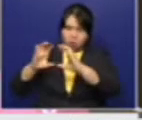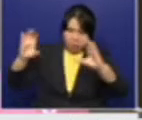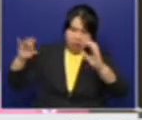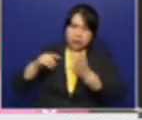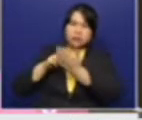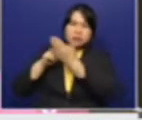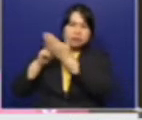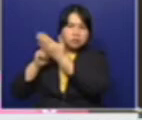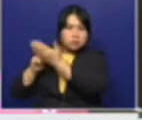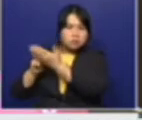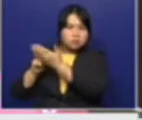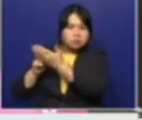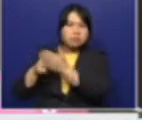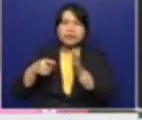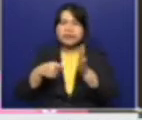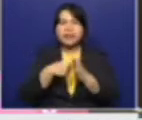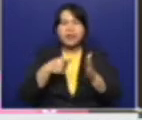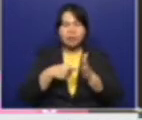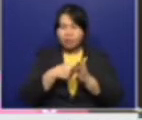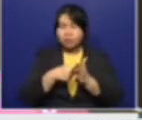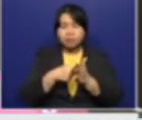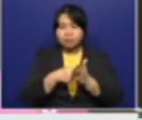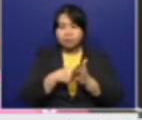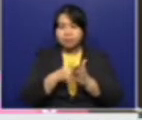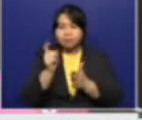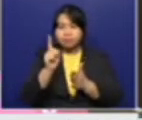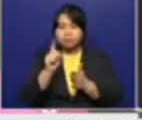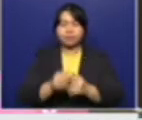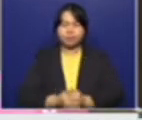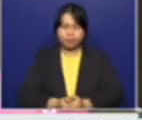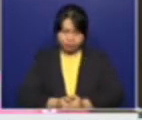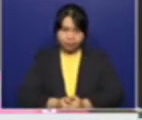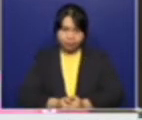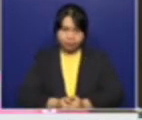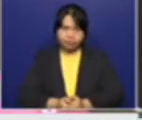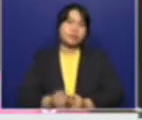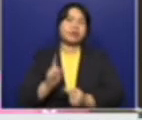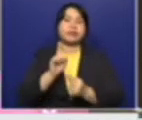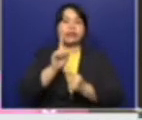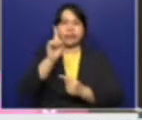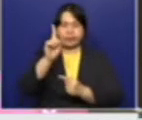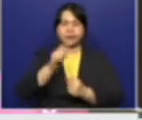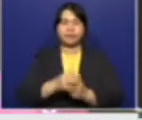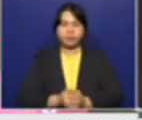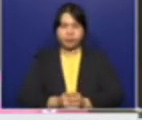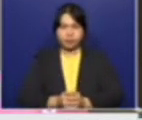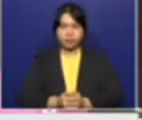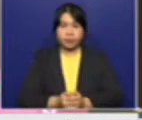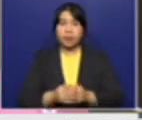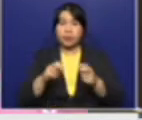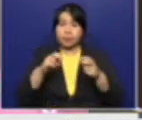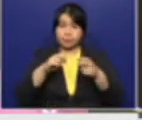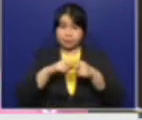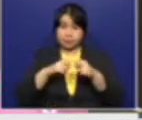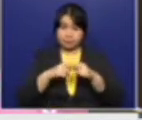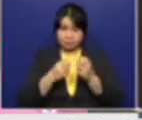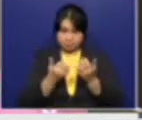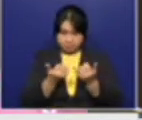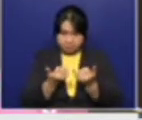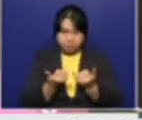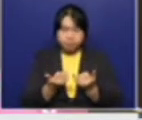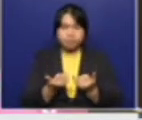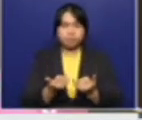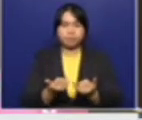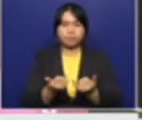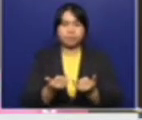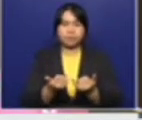เหตุผลของผมมีไม่มากหรอกครับประเด็นที่หนึ่งเหตุการณ์ในขณะนี้นั้นมันเหตุ